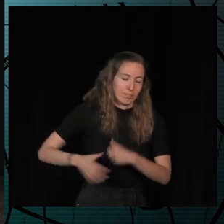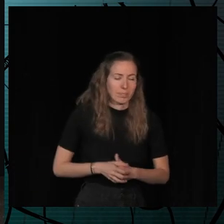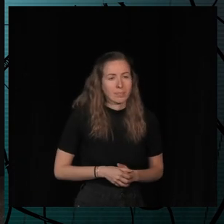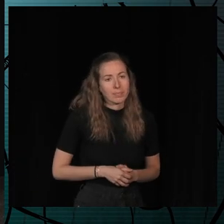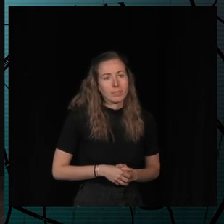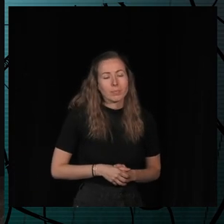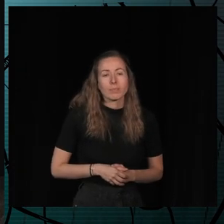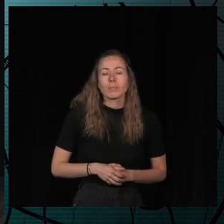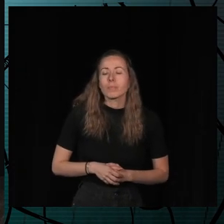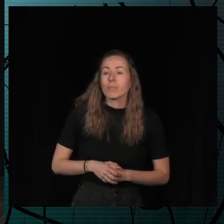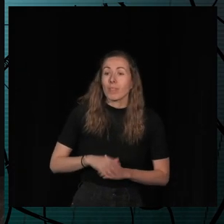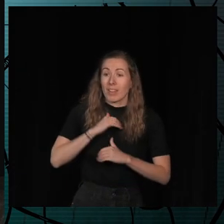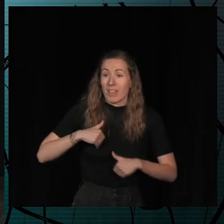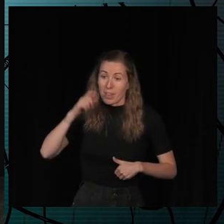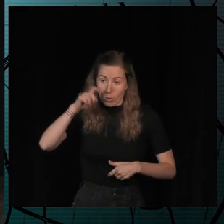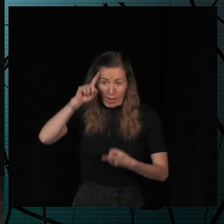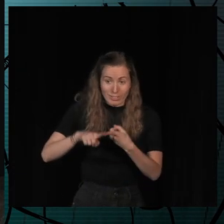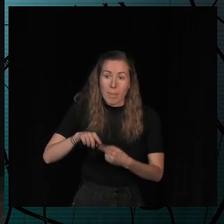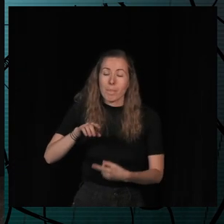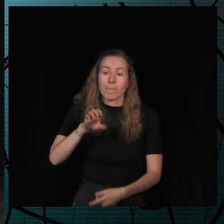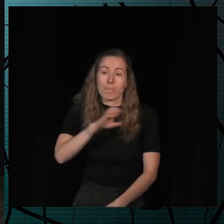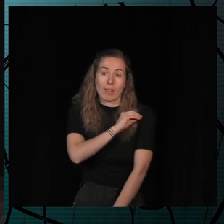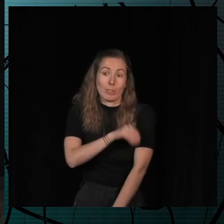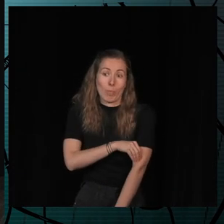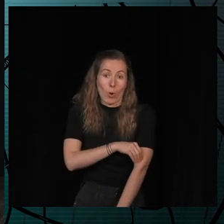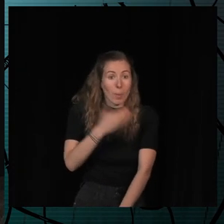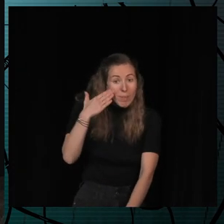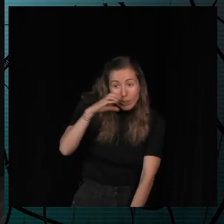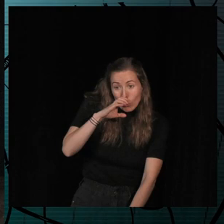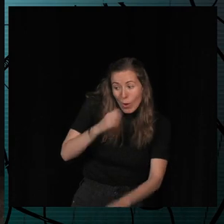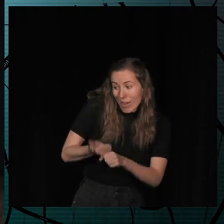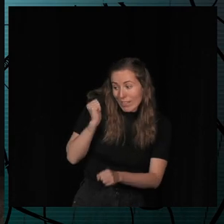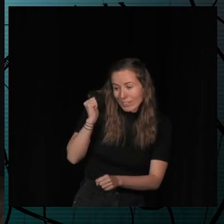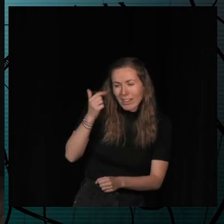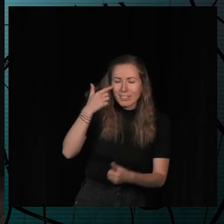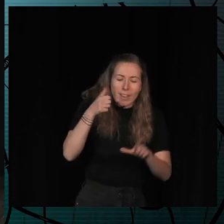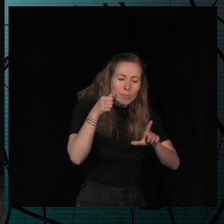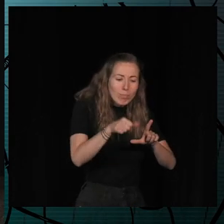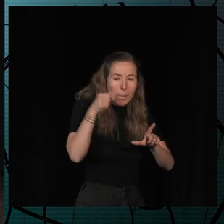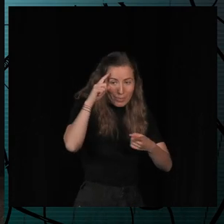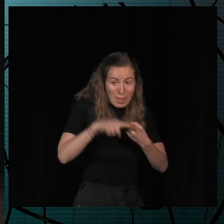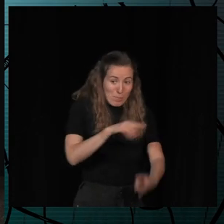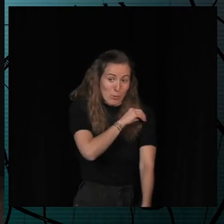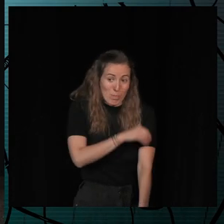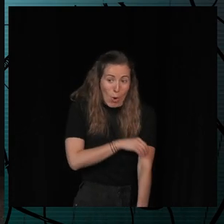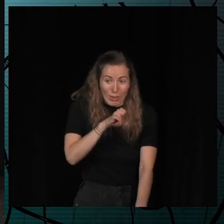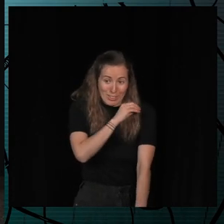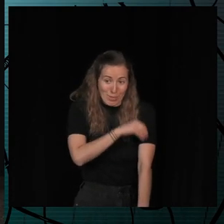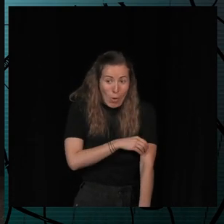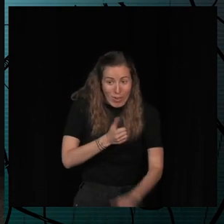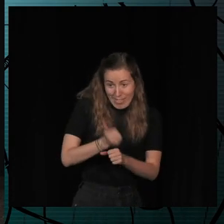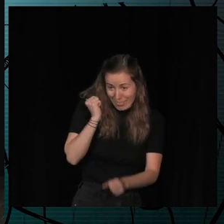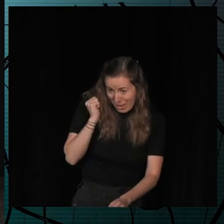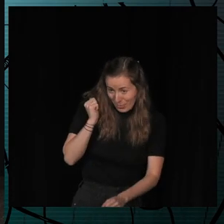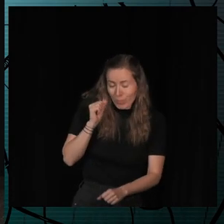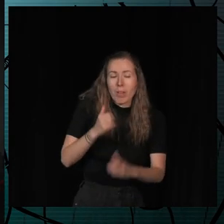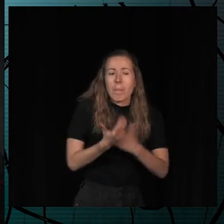notamment alors si l' sport vous intéresse je rappelle que l'an dernier le thème de preststart c'était sur le sport et l' sport nous n'avions pas eu de